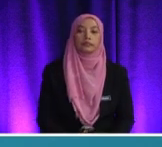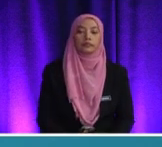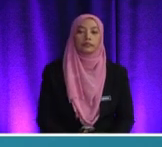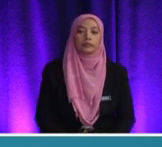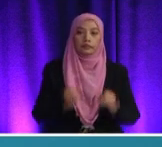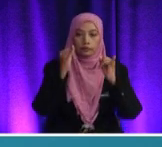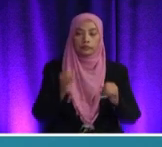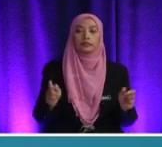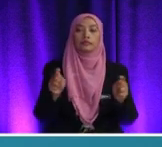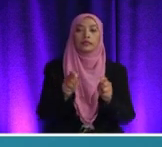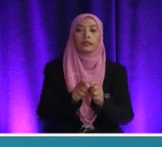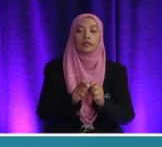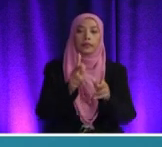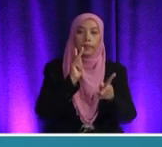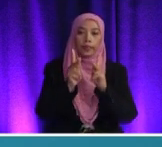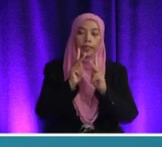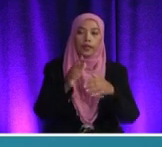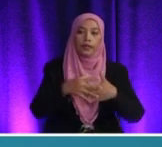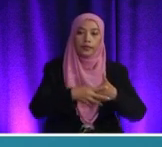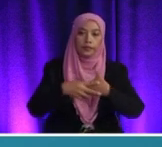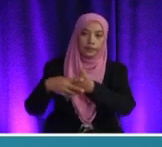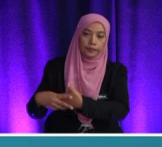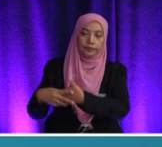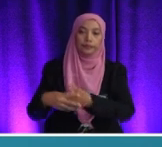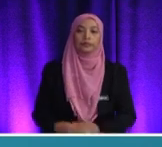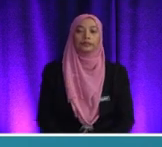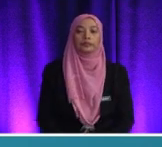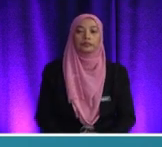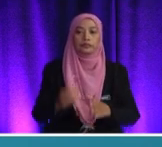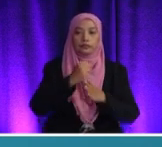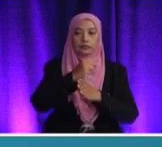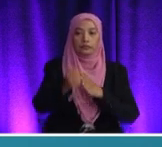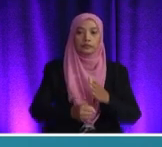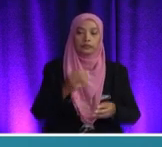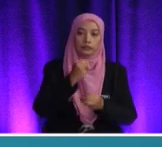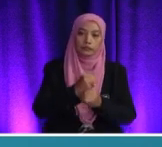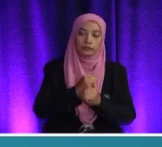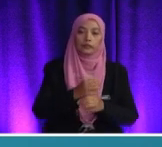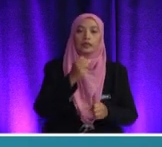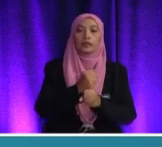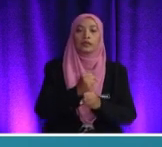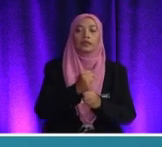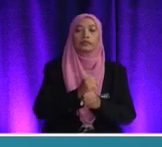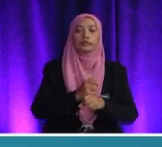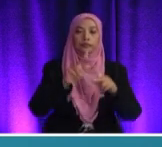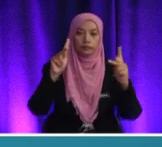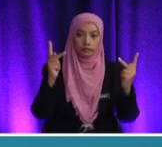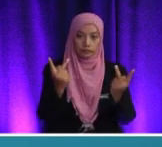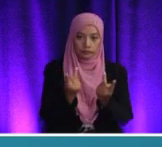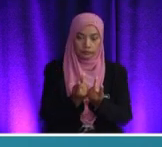komunikasi kepemimpinan penyelesaian masalah bekerja dalam pasukan teknologi